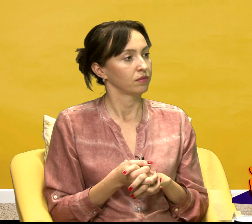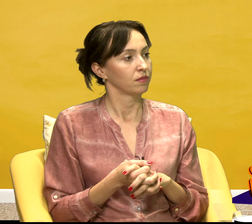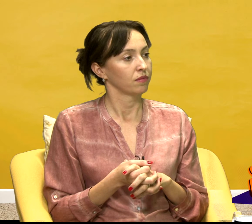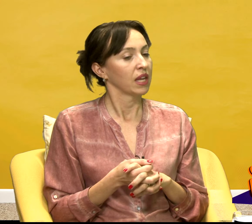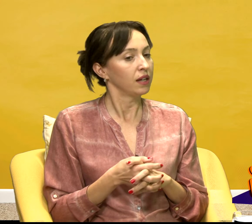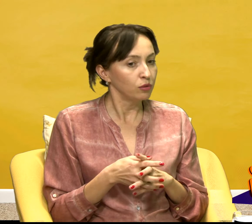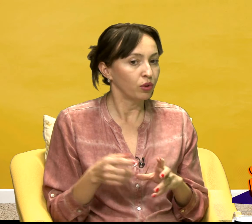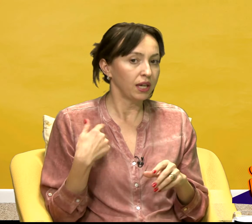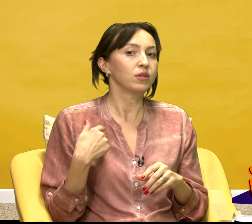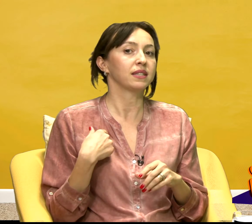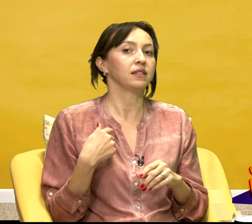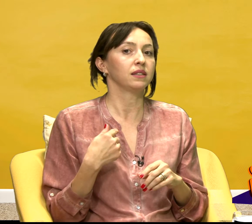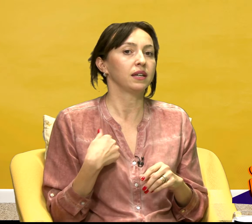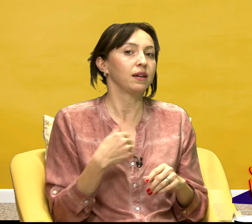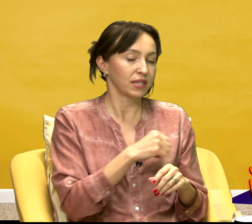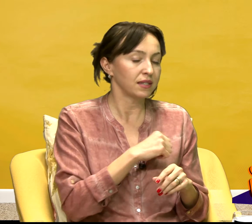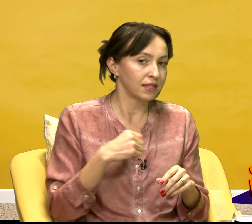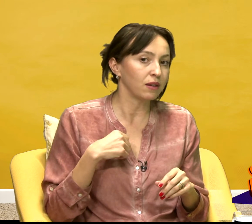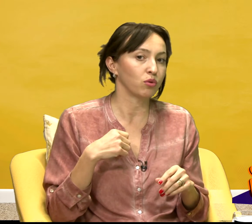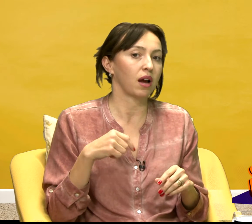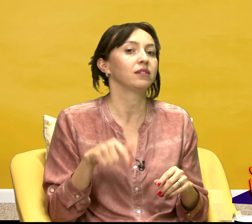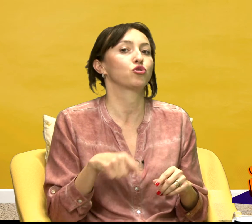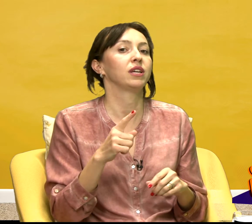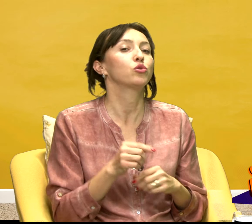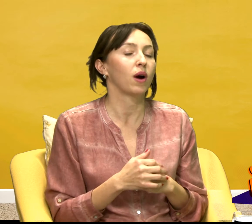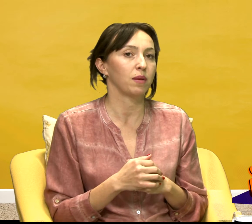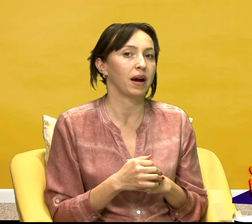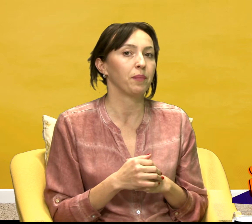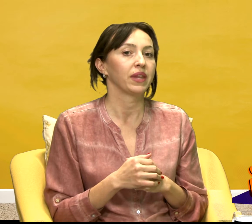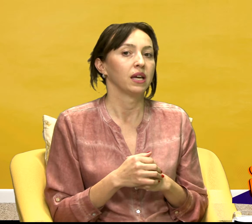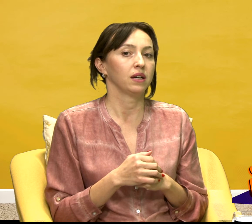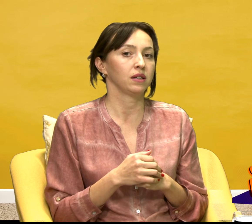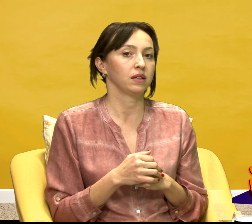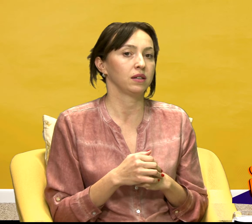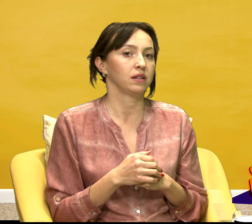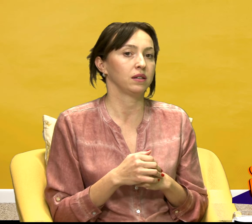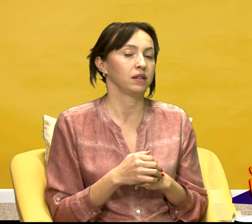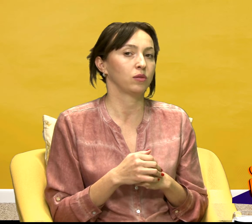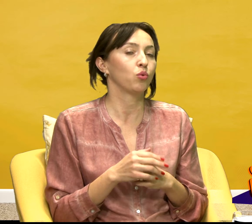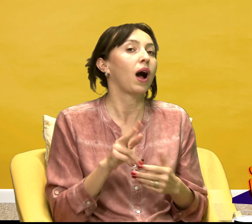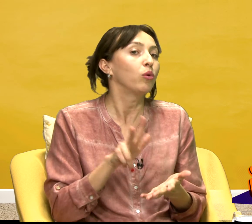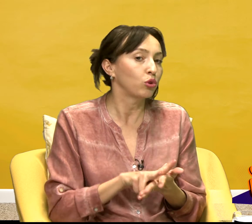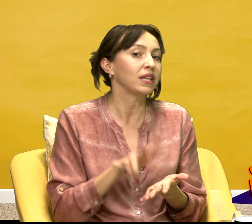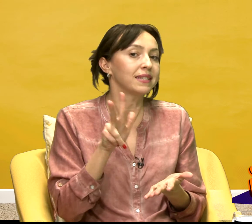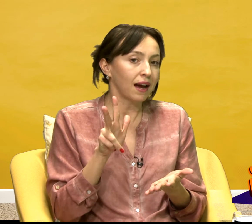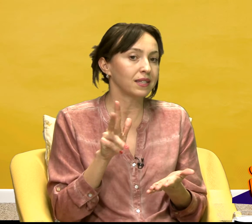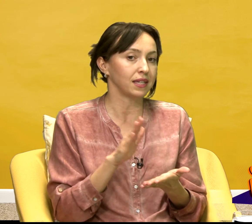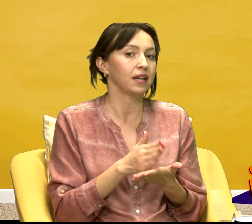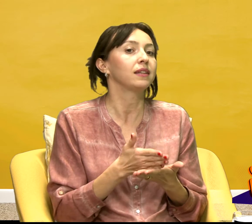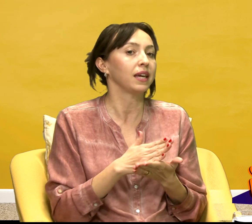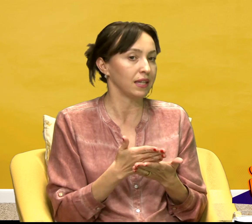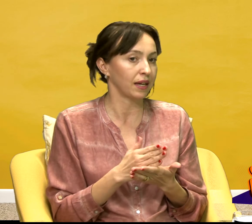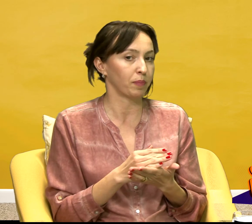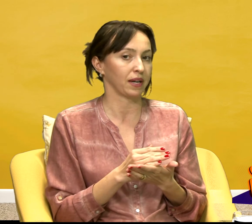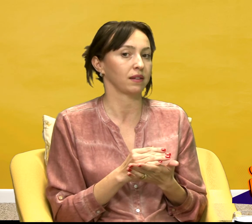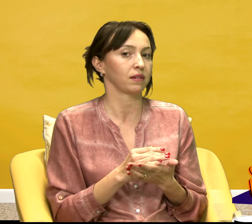semne. Nu, eu sunt singura în județul Alba. cu autorizație